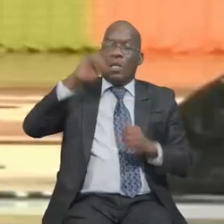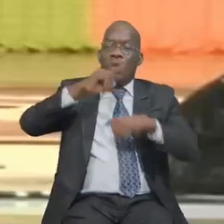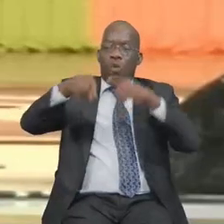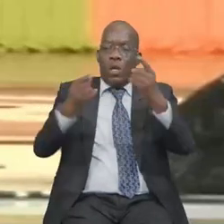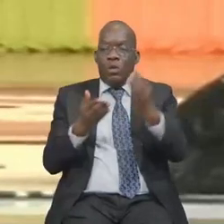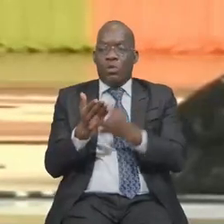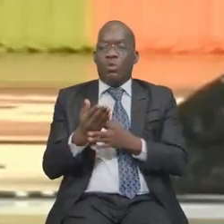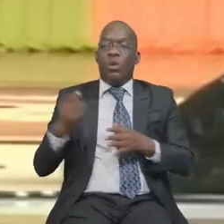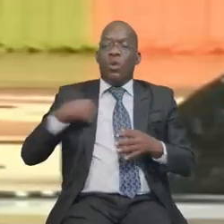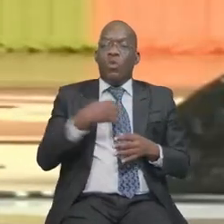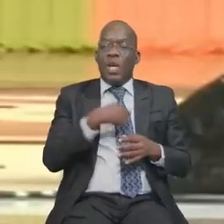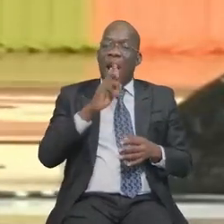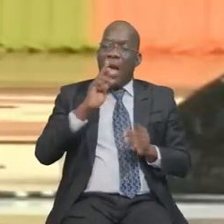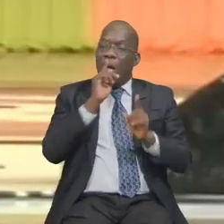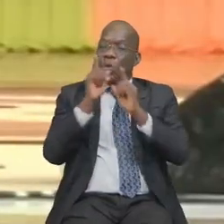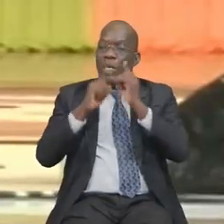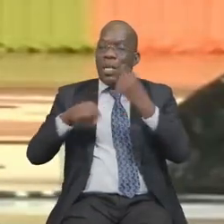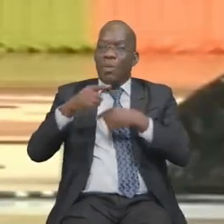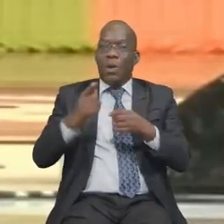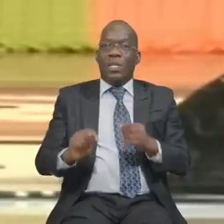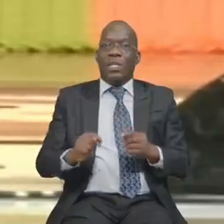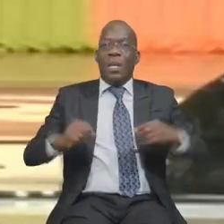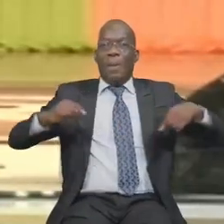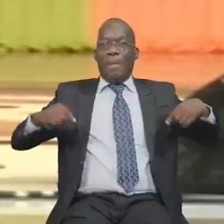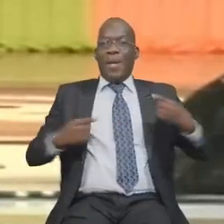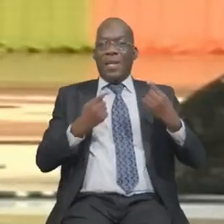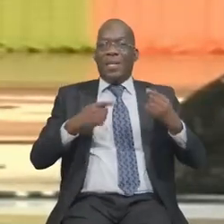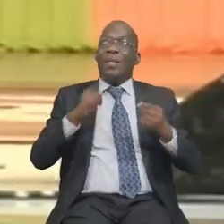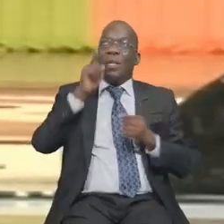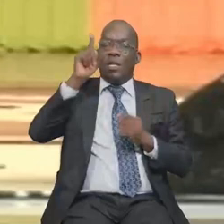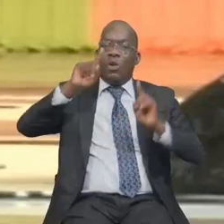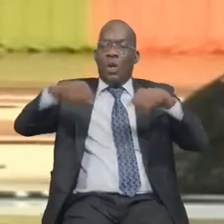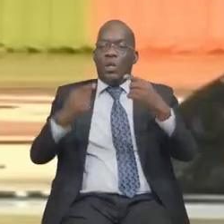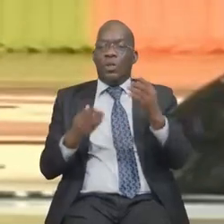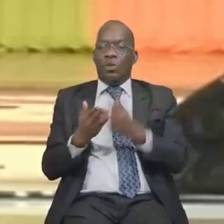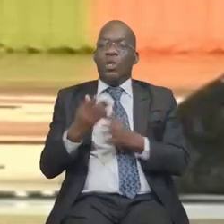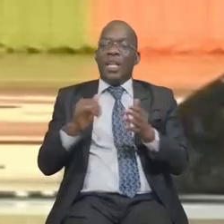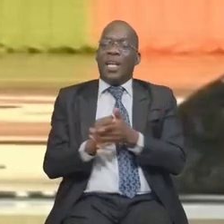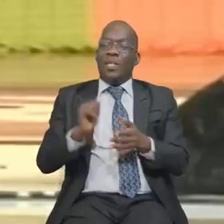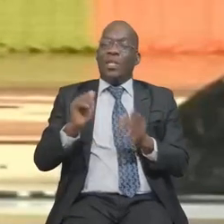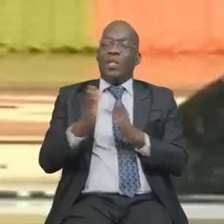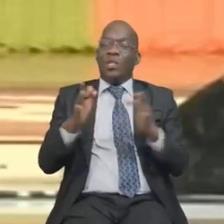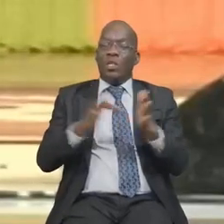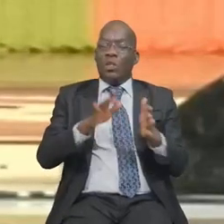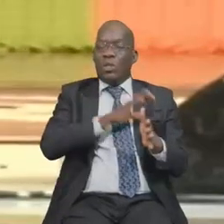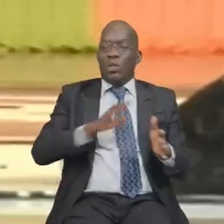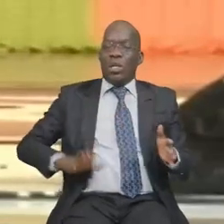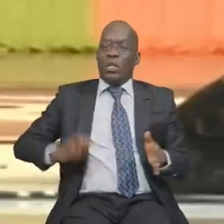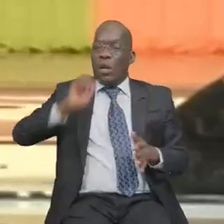parlons de l'agonie que Jésus-Christ a supportée sur la croix.